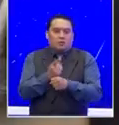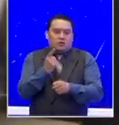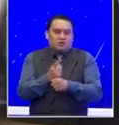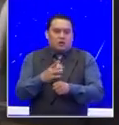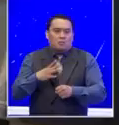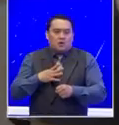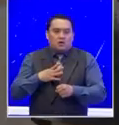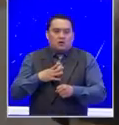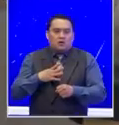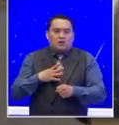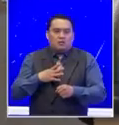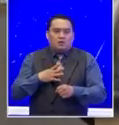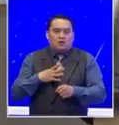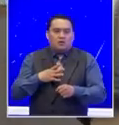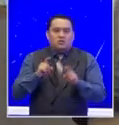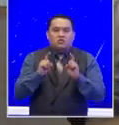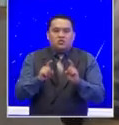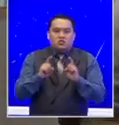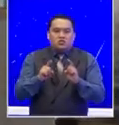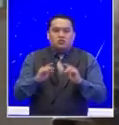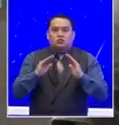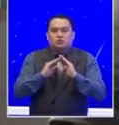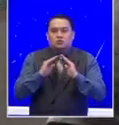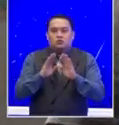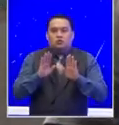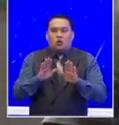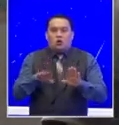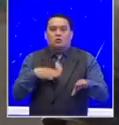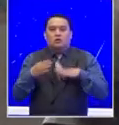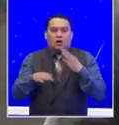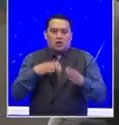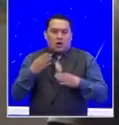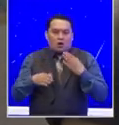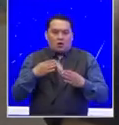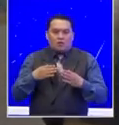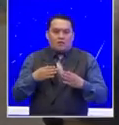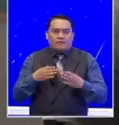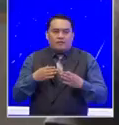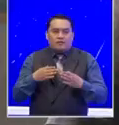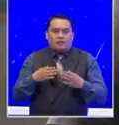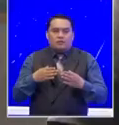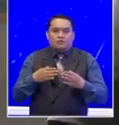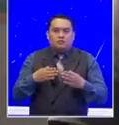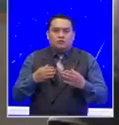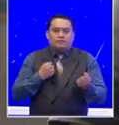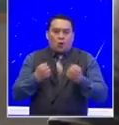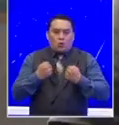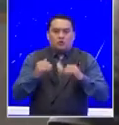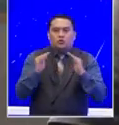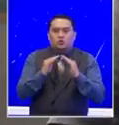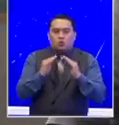с какого числа, мы уже сидим чисто дома, тренируемся, статика, планка. У нас